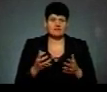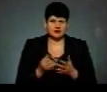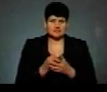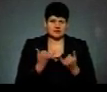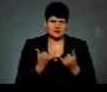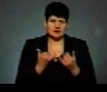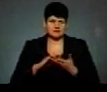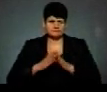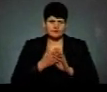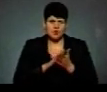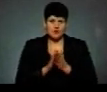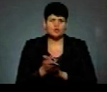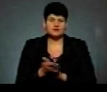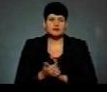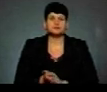зараз налагоджувати?